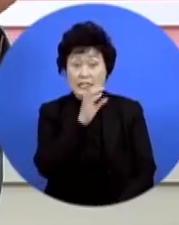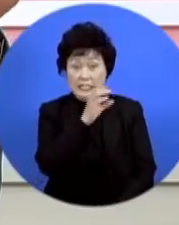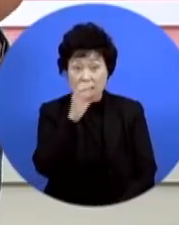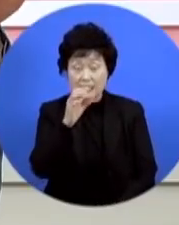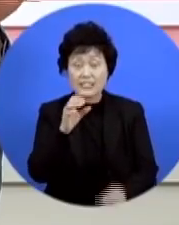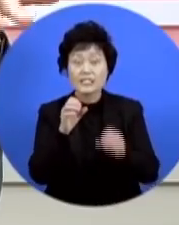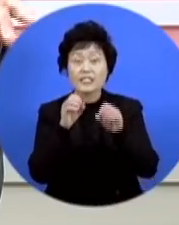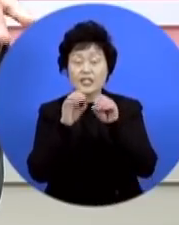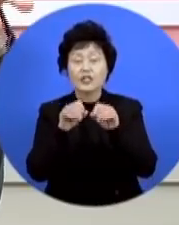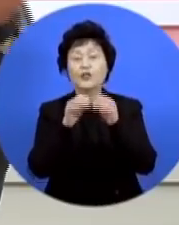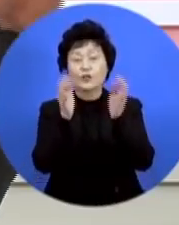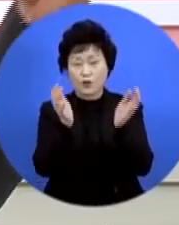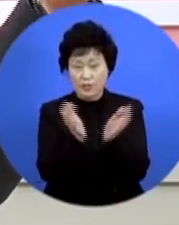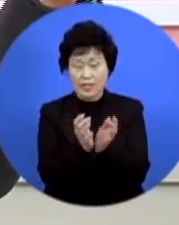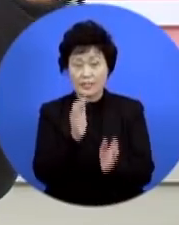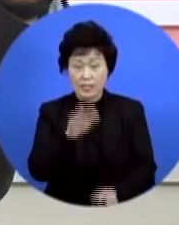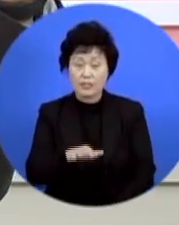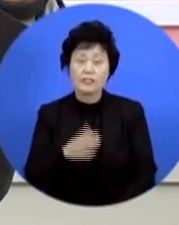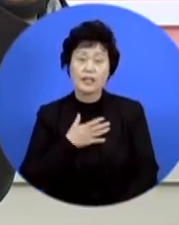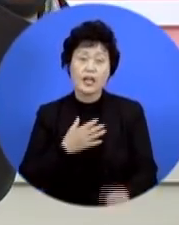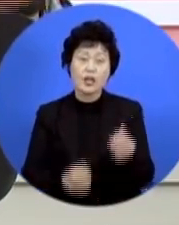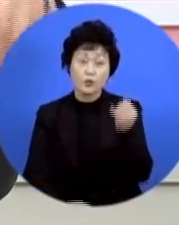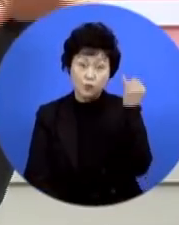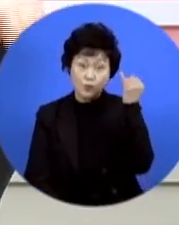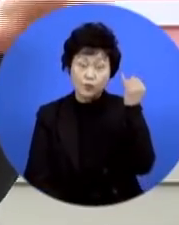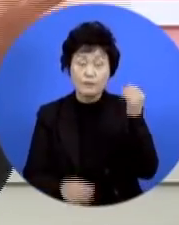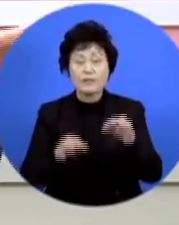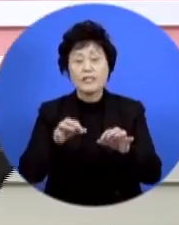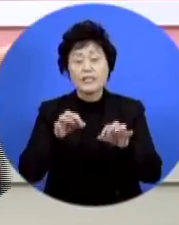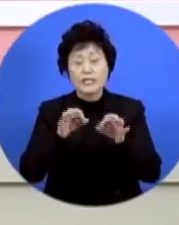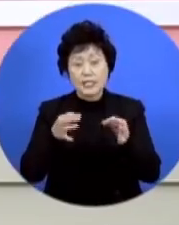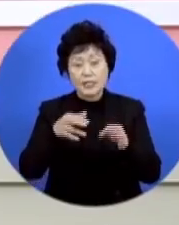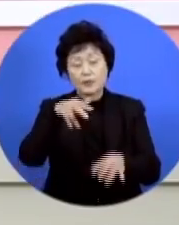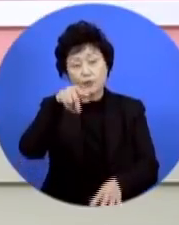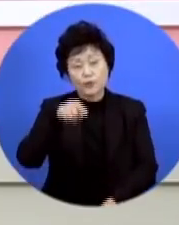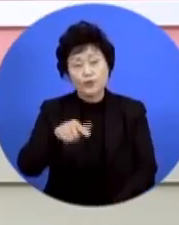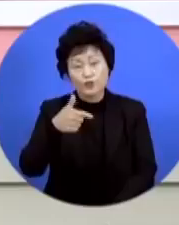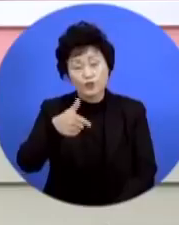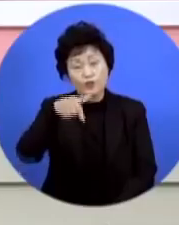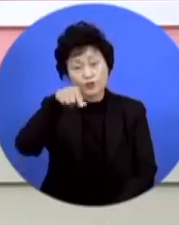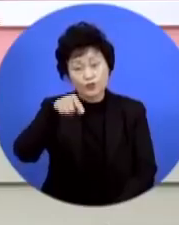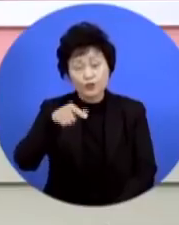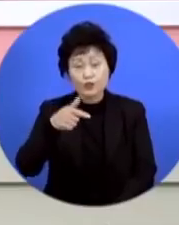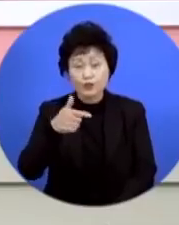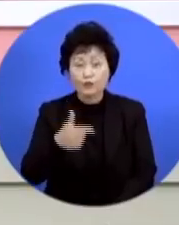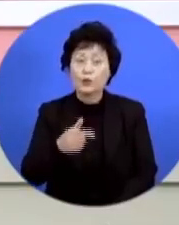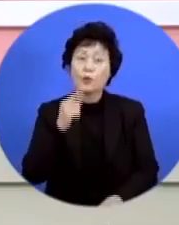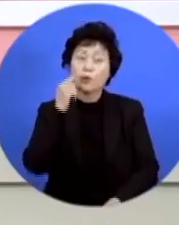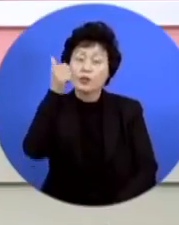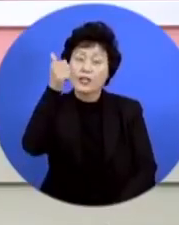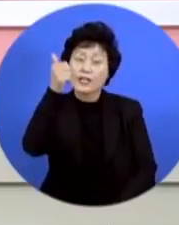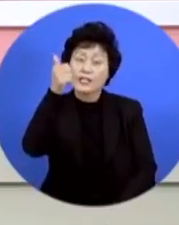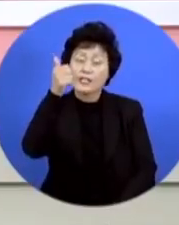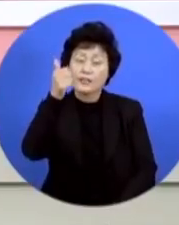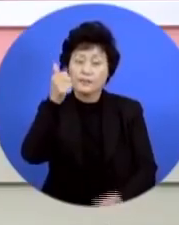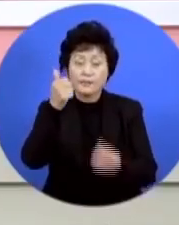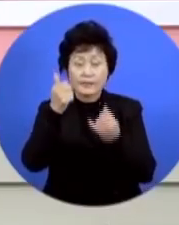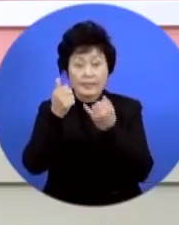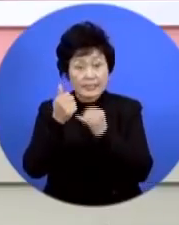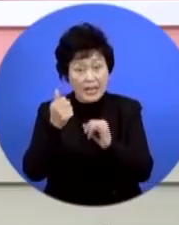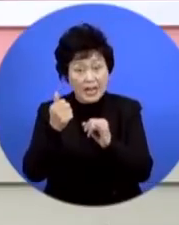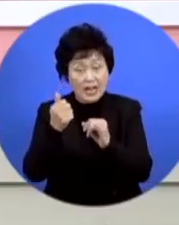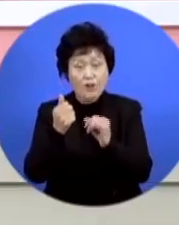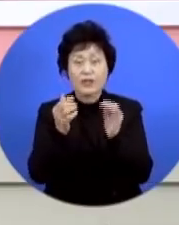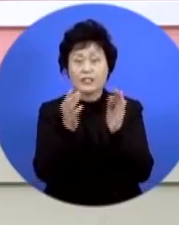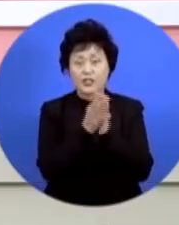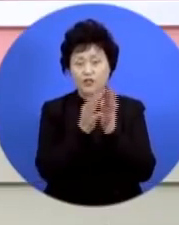컨퍼런스에서 저희 누님이 김준곤 목사님 막내따님이랑 친구였어요. 예. 그래서 집안이 잘 알았는데 저는 그때 그분이 이렇게 유명한